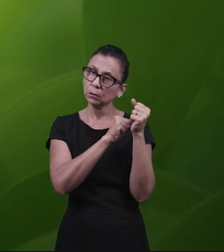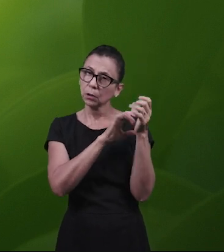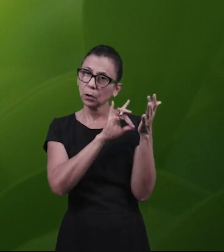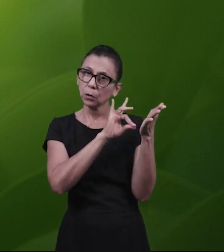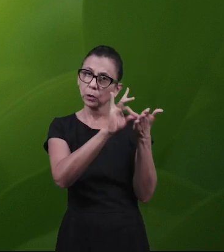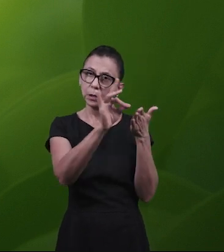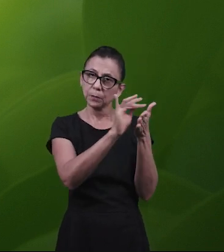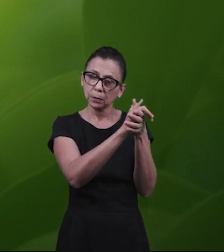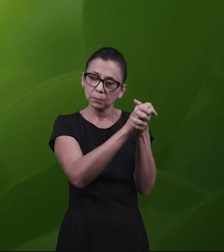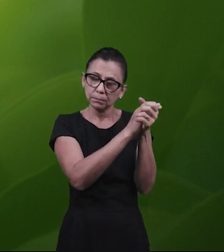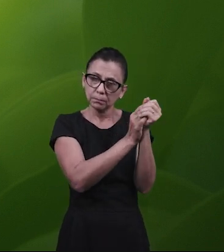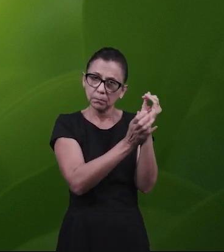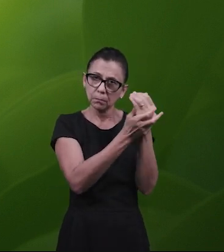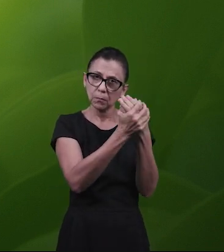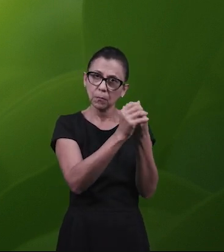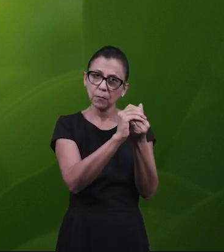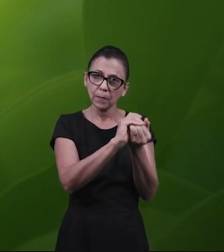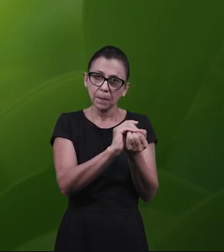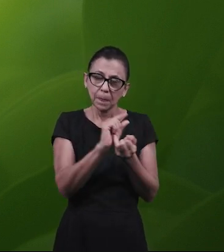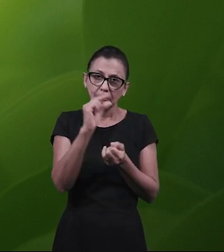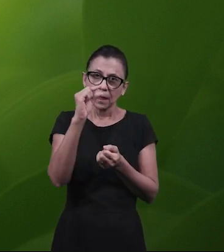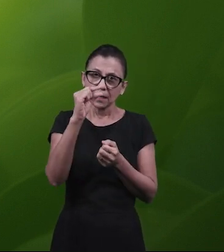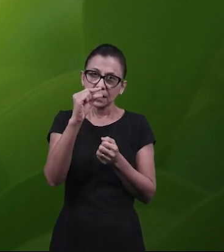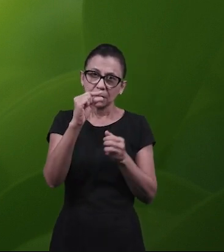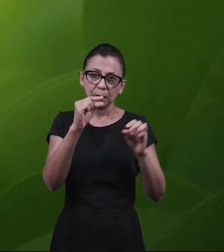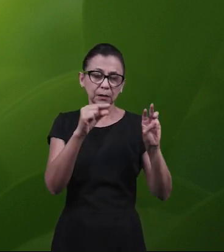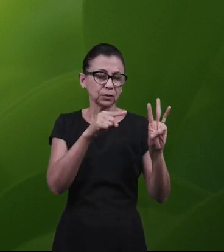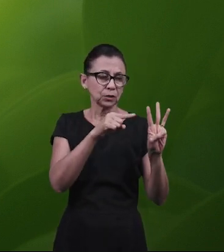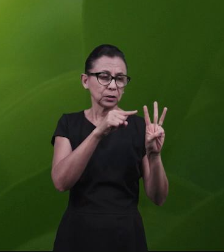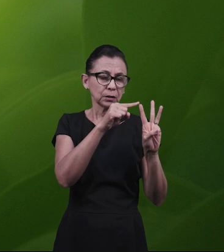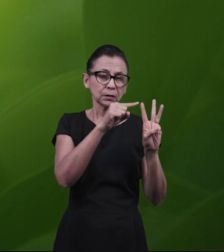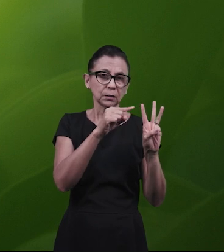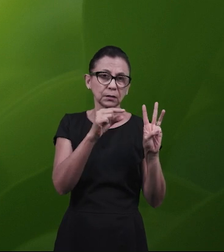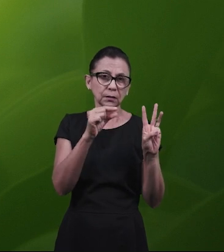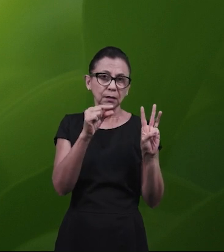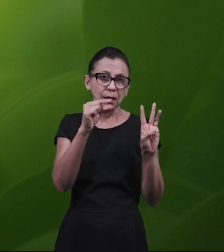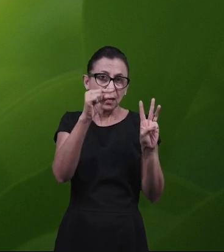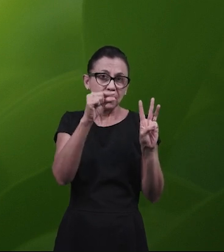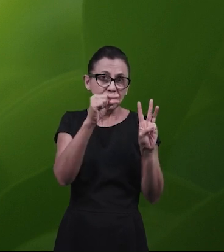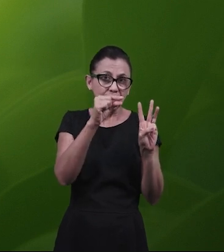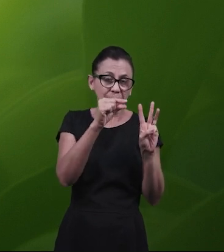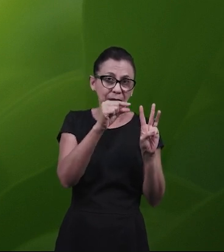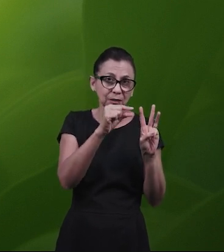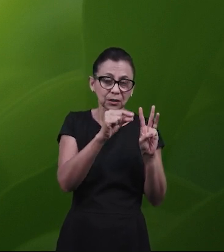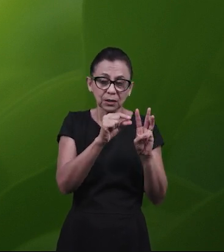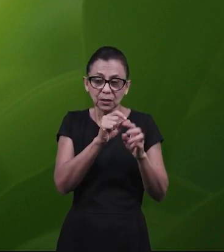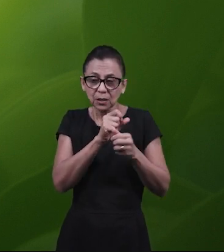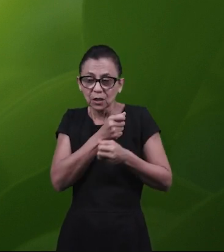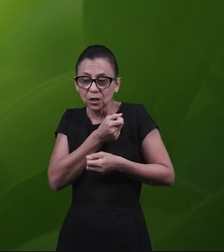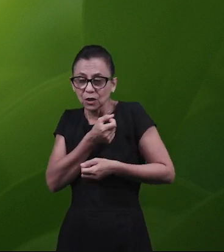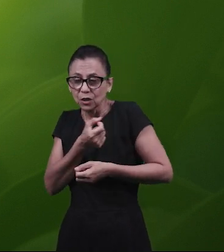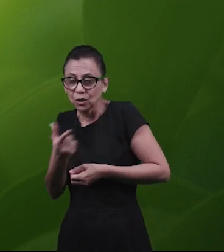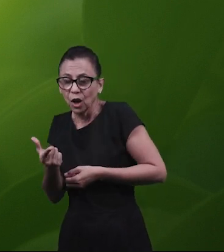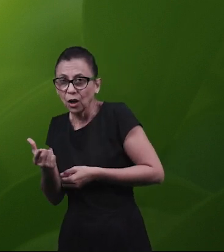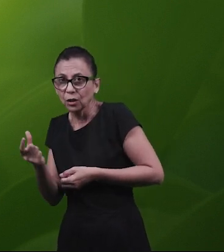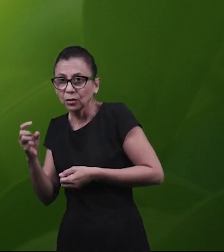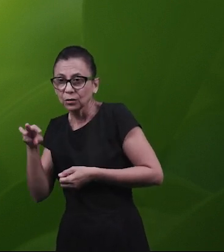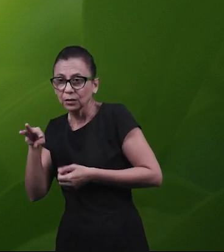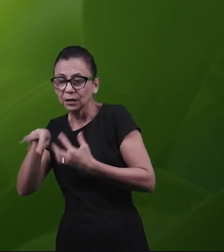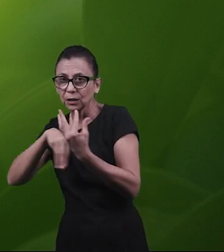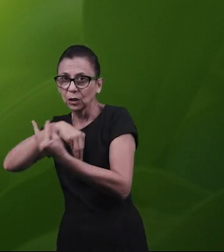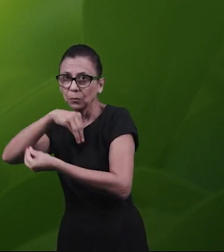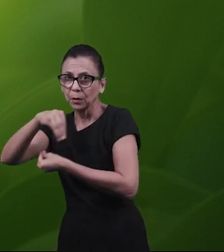Intéressant que les serviteurs disent au Seigneur qu'ils voulaient arracher l'ivraie,